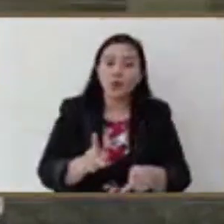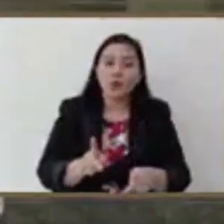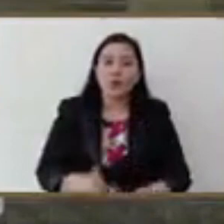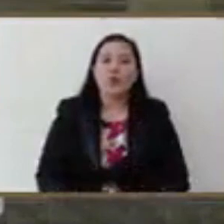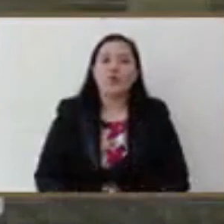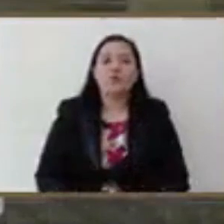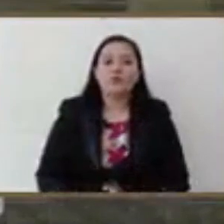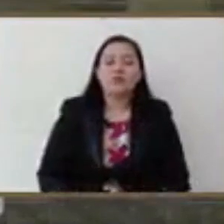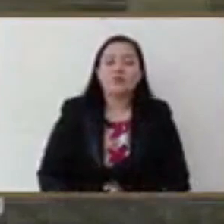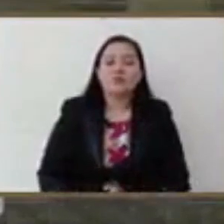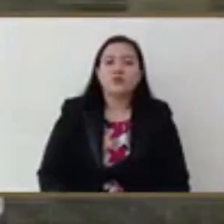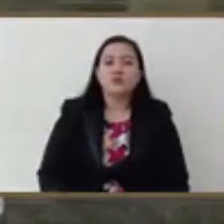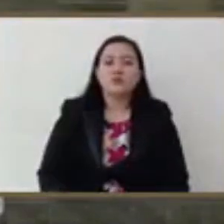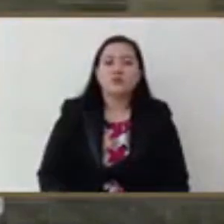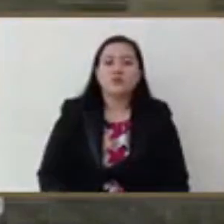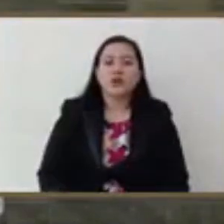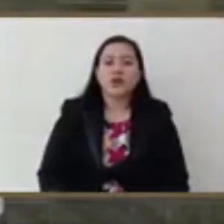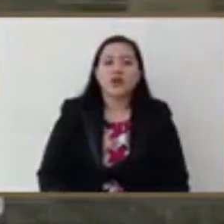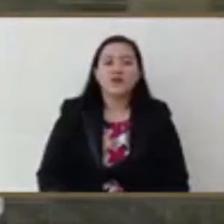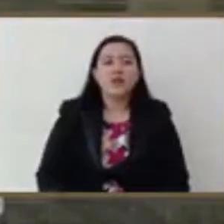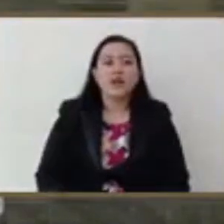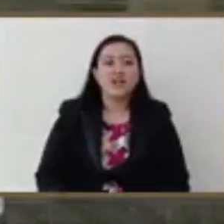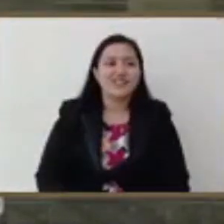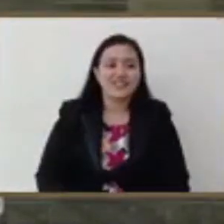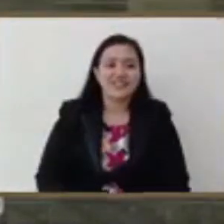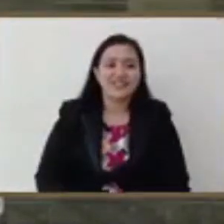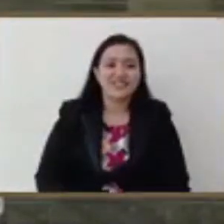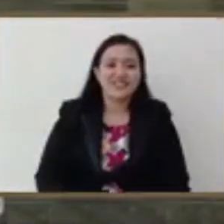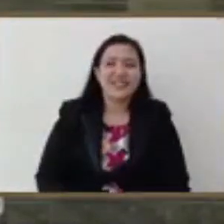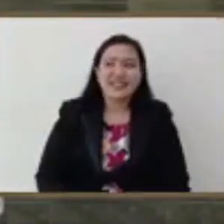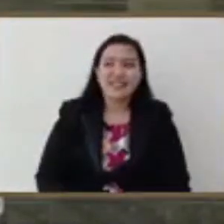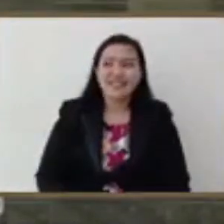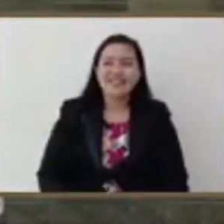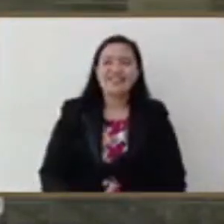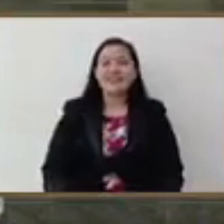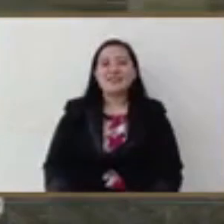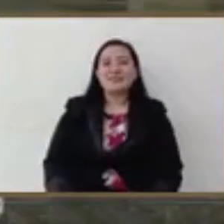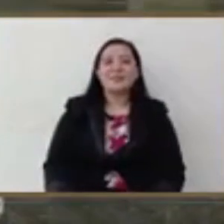birahin yung mga nakakatanda sa kanila. Do you understand who you are?